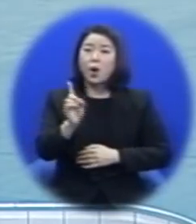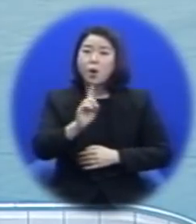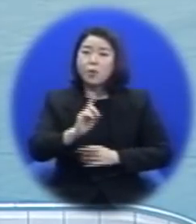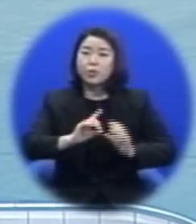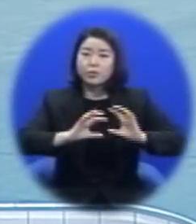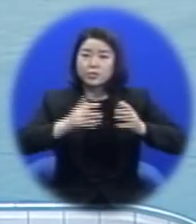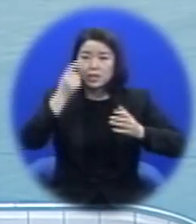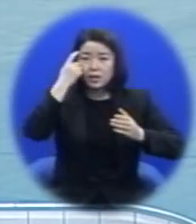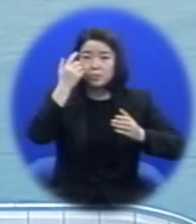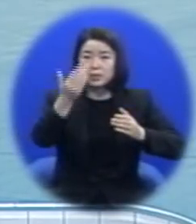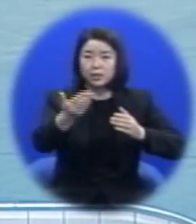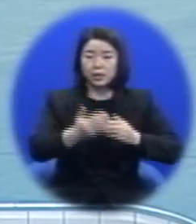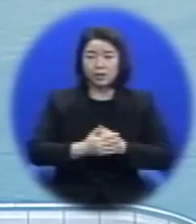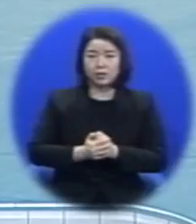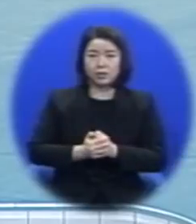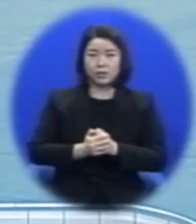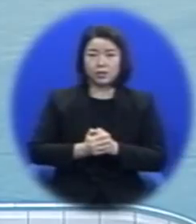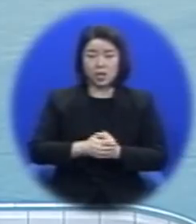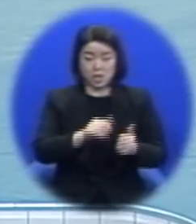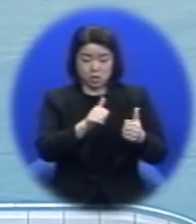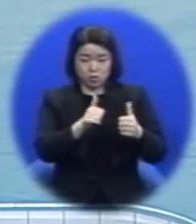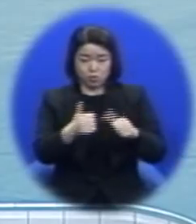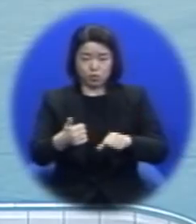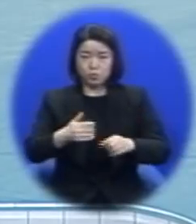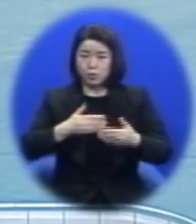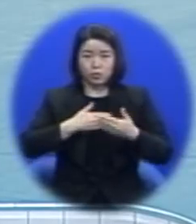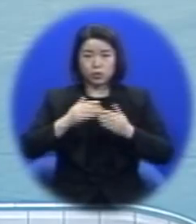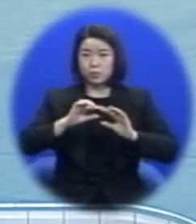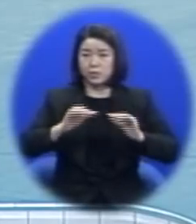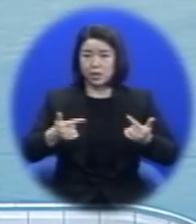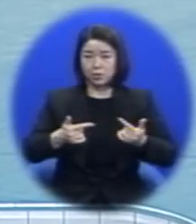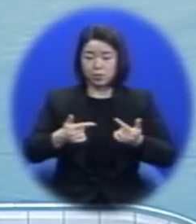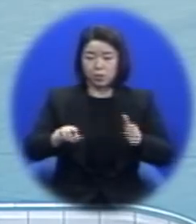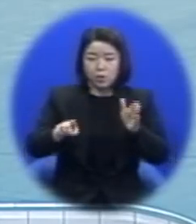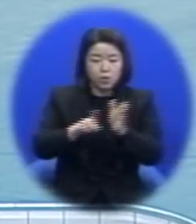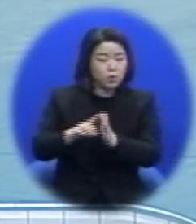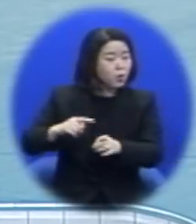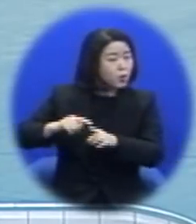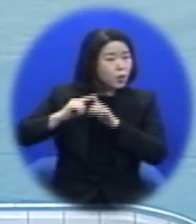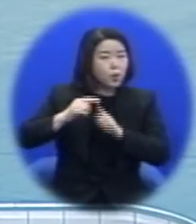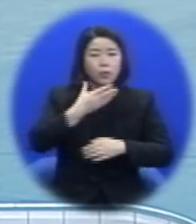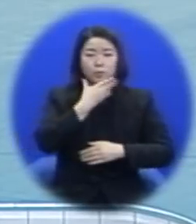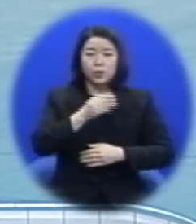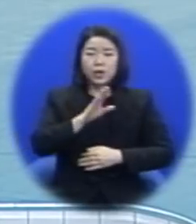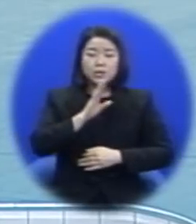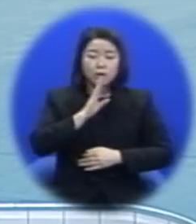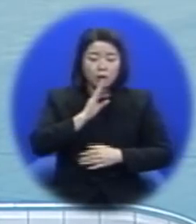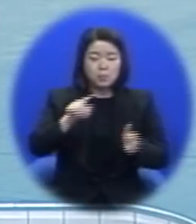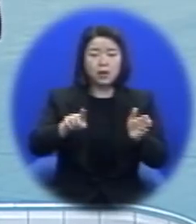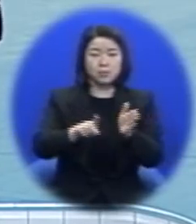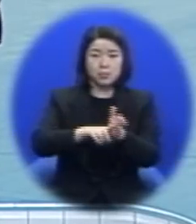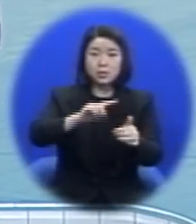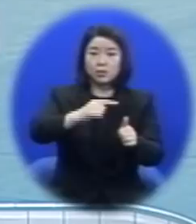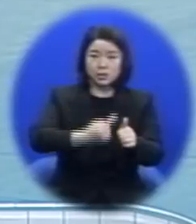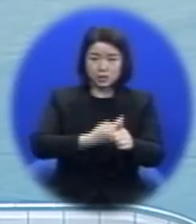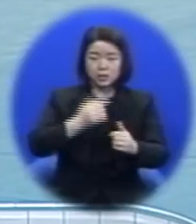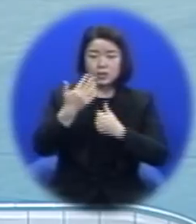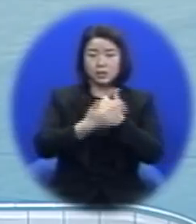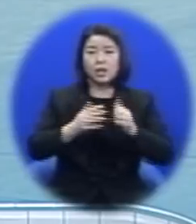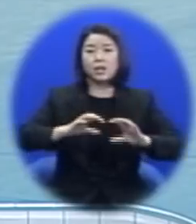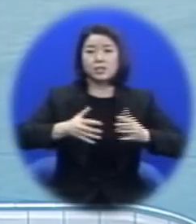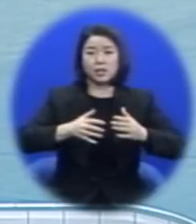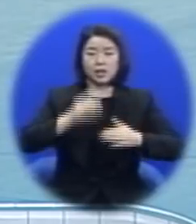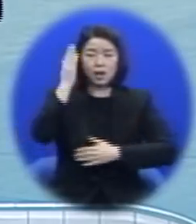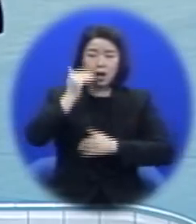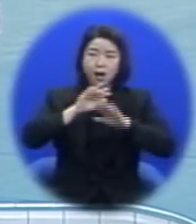세계지요? 죽음도 두렵지 않고 순교도 복이라고 정말 믿어지는 그 은혜의 세계. 하늘을